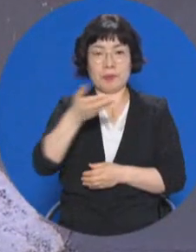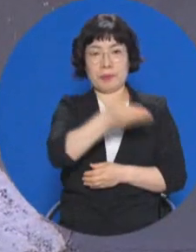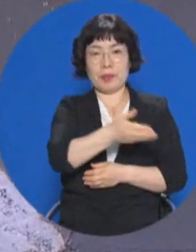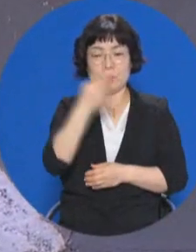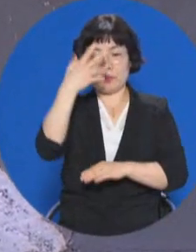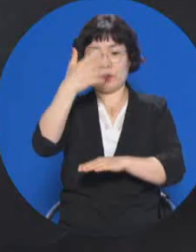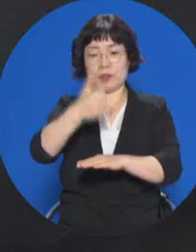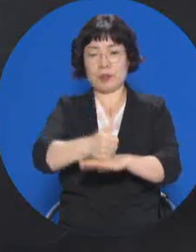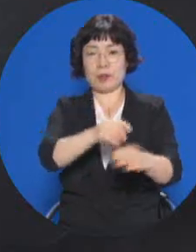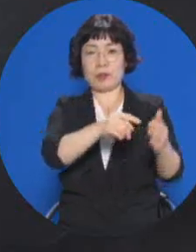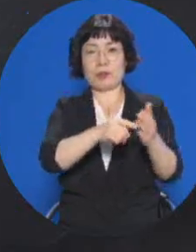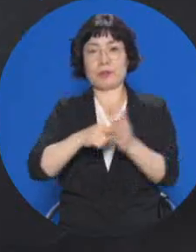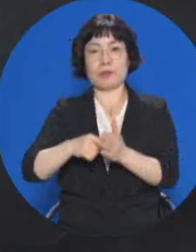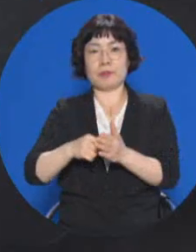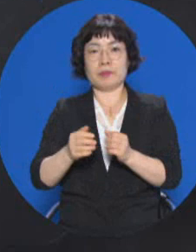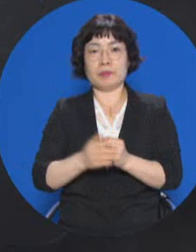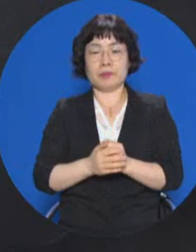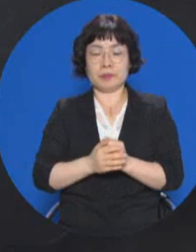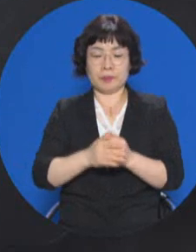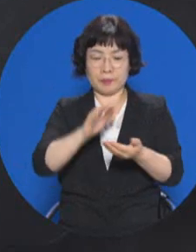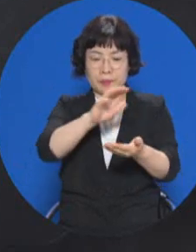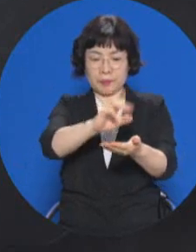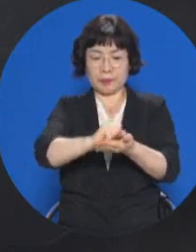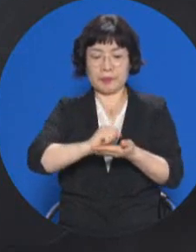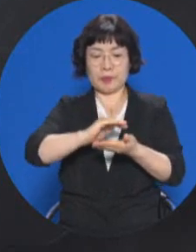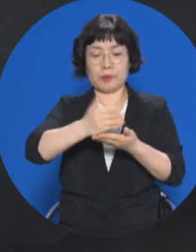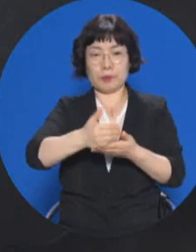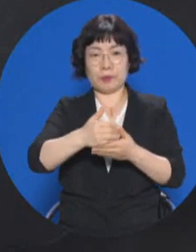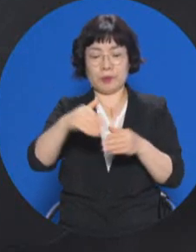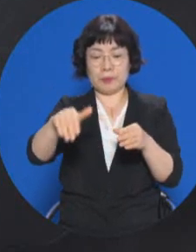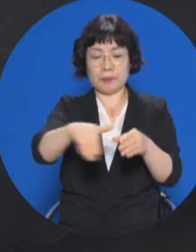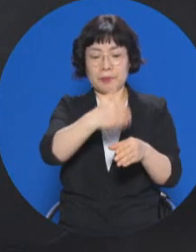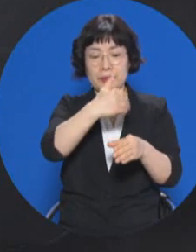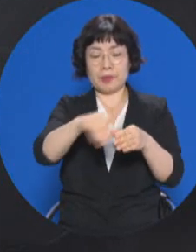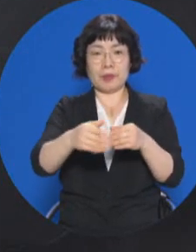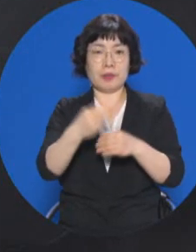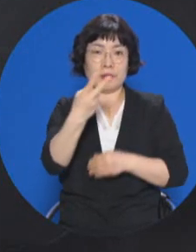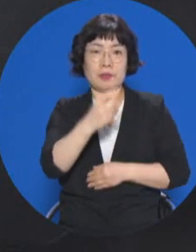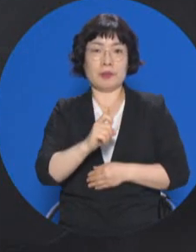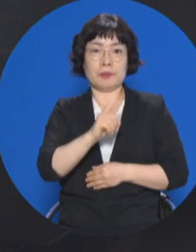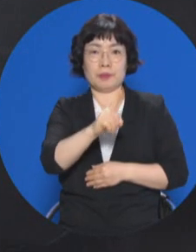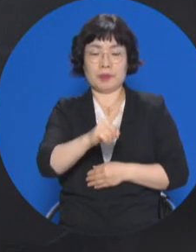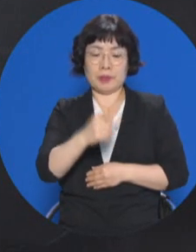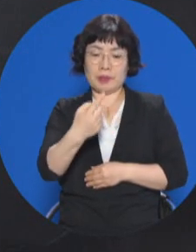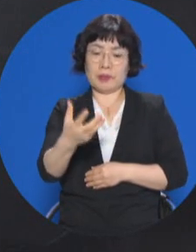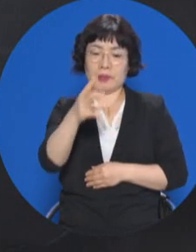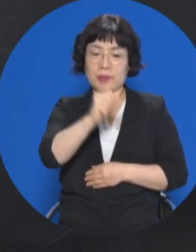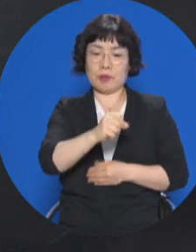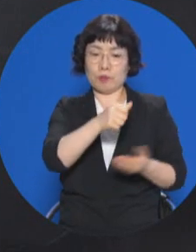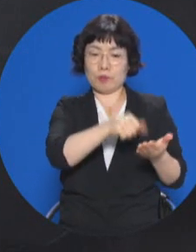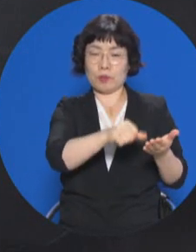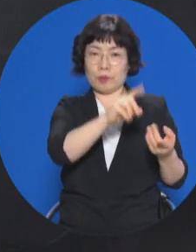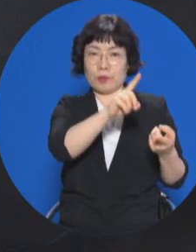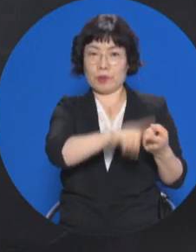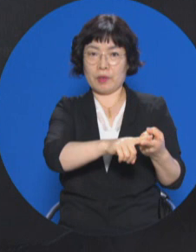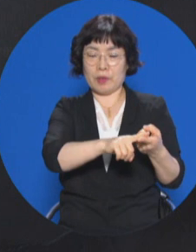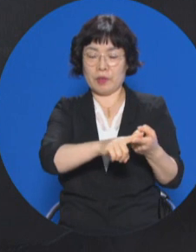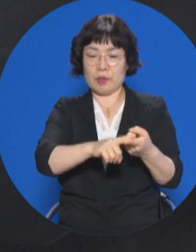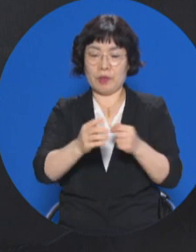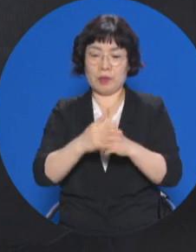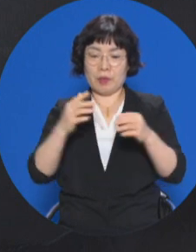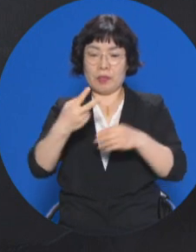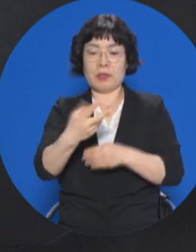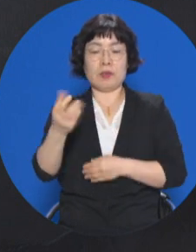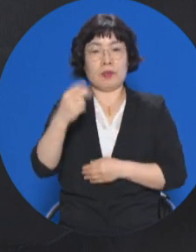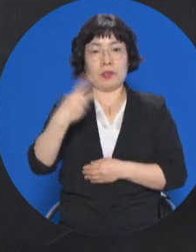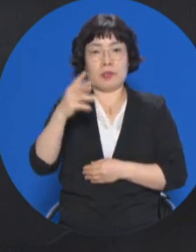수사 결과입니다. MBC가 확보한 계좌 내역을 보면 지난 2011년 1억 원짜리 물량에 대해 납품업체는